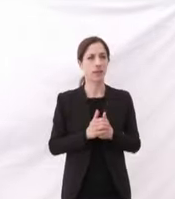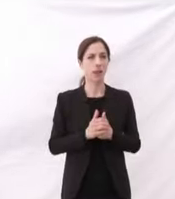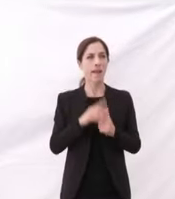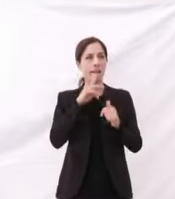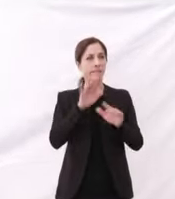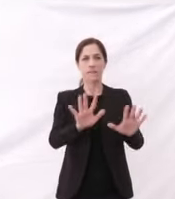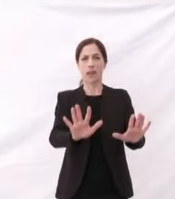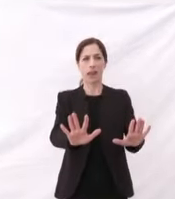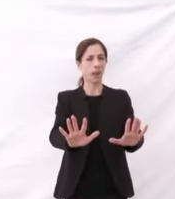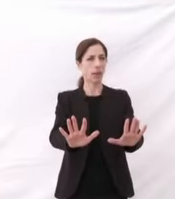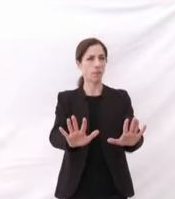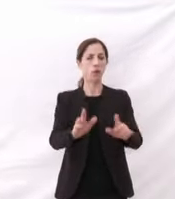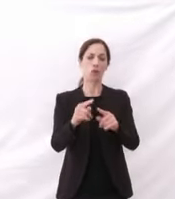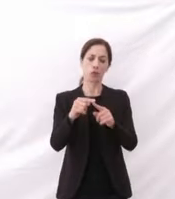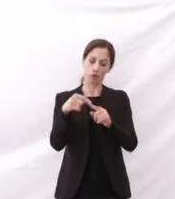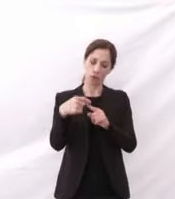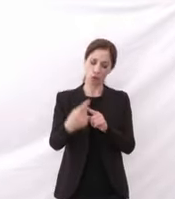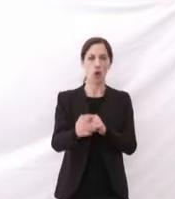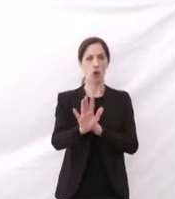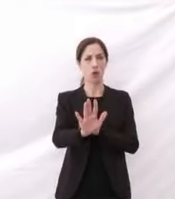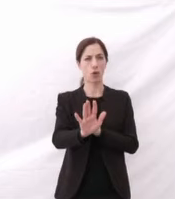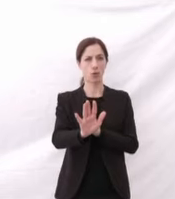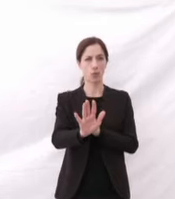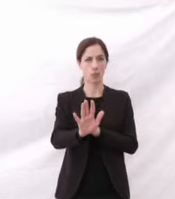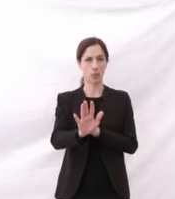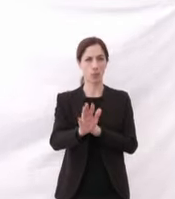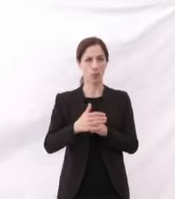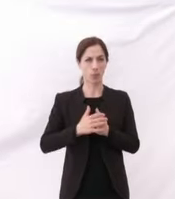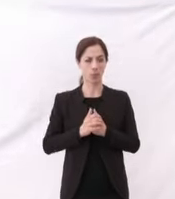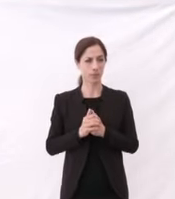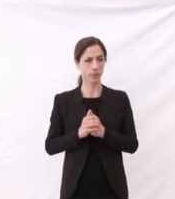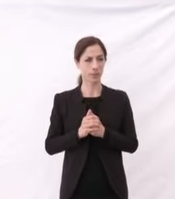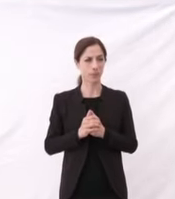Fermi un attimo, fai dopo il Presidente.